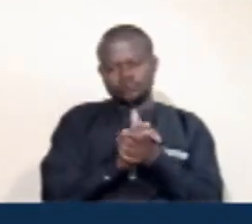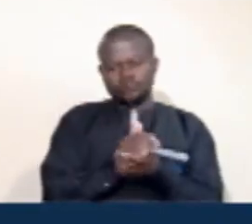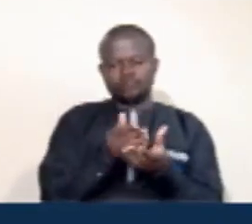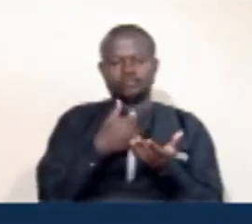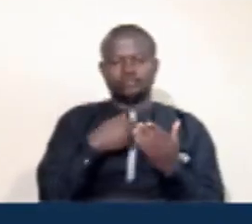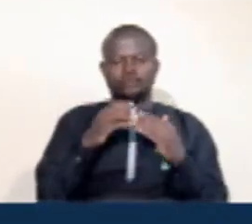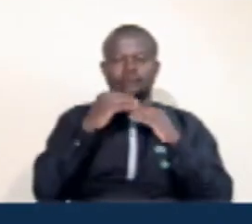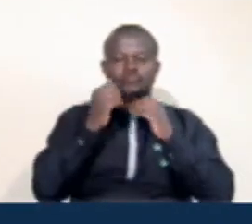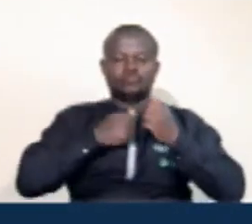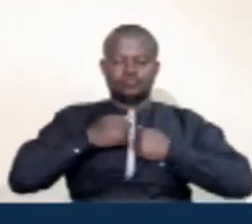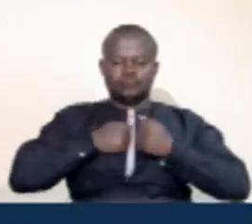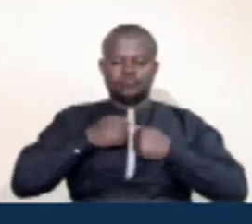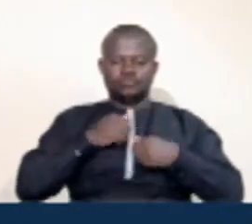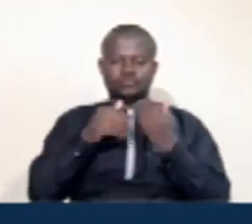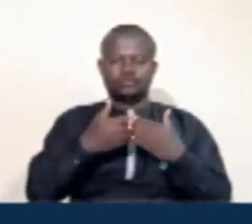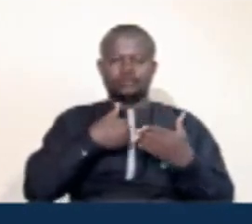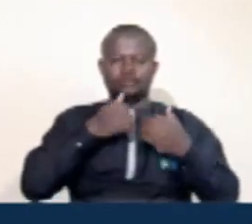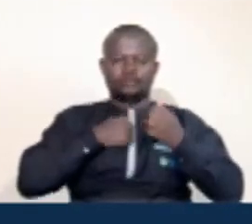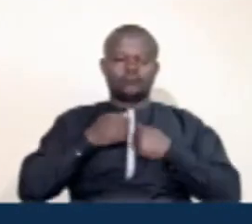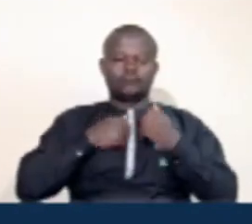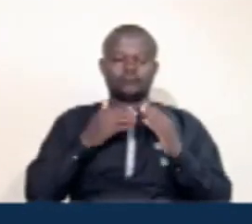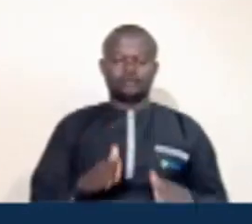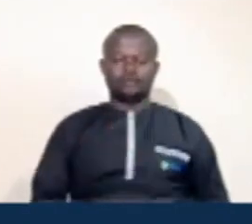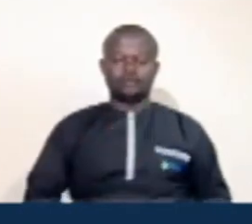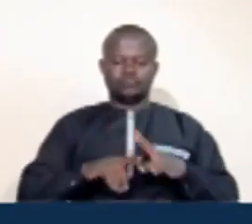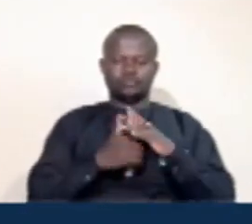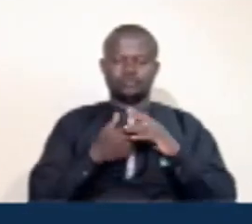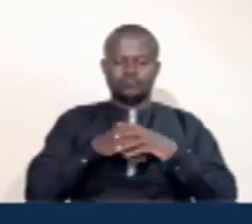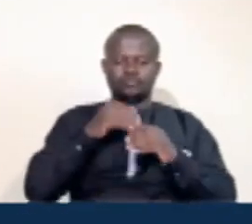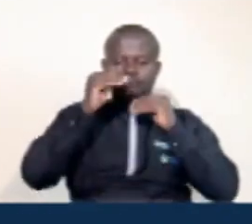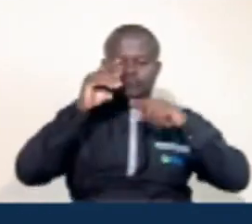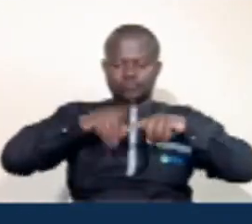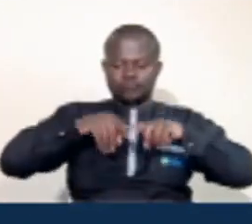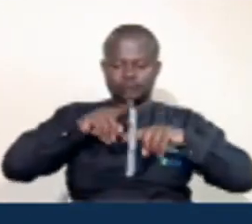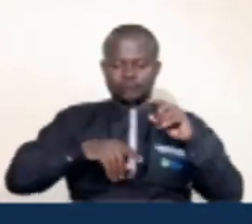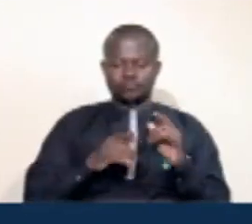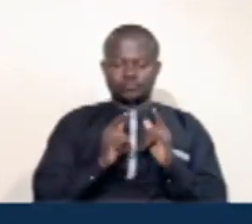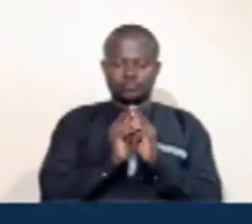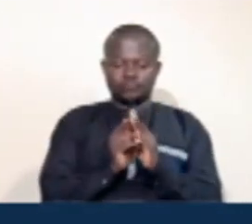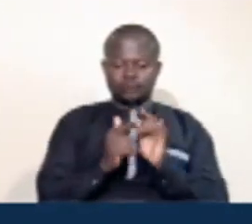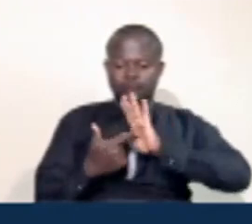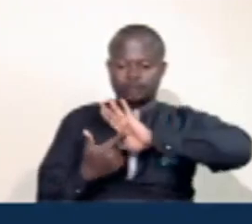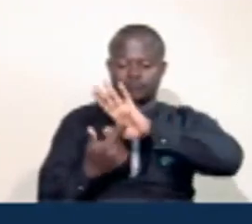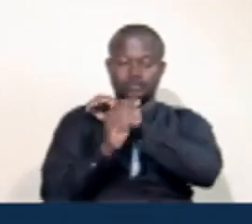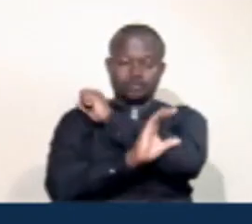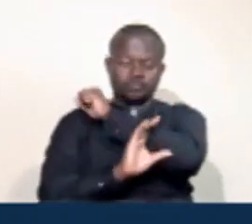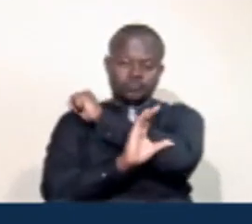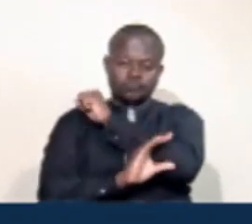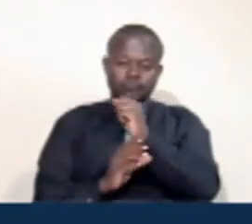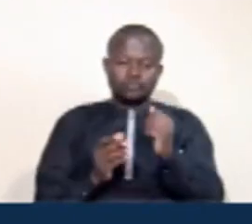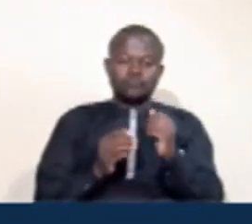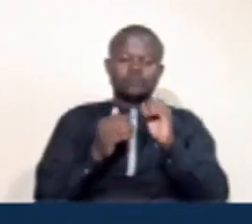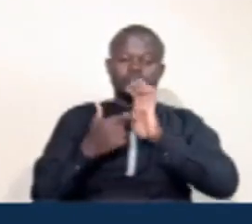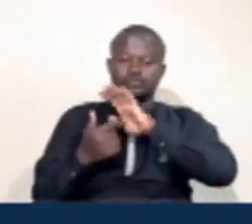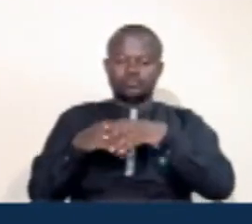bagiriye ubuyobozi bw'u Rwanda bagiriye u Rwanda mpereye mu rwego politiki inama imurika igihugu muri